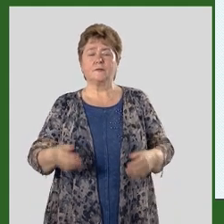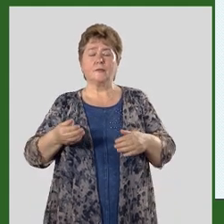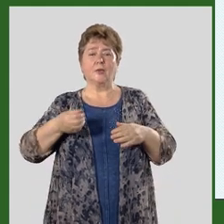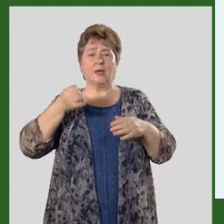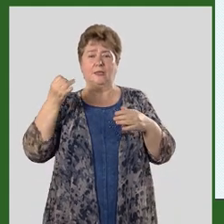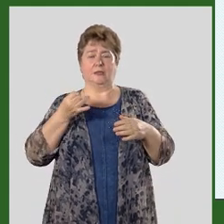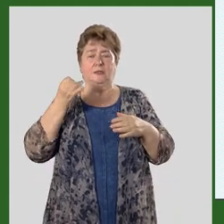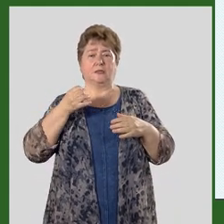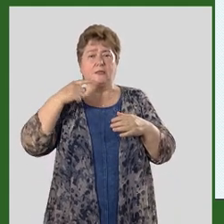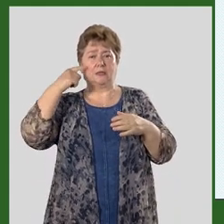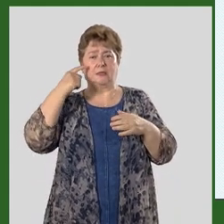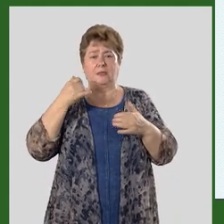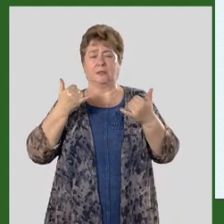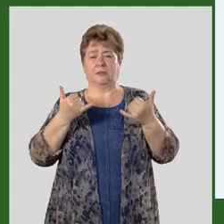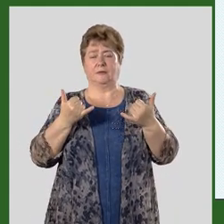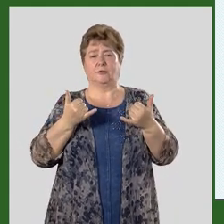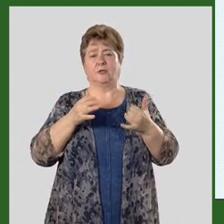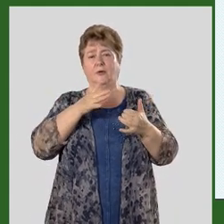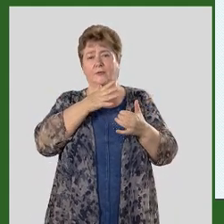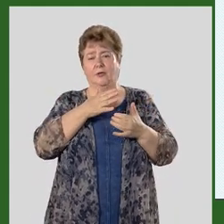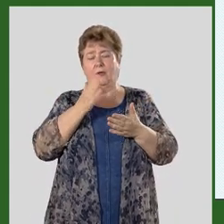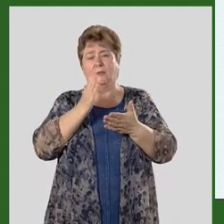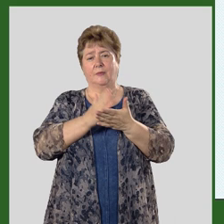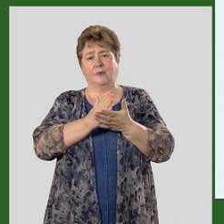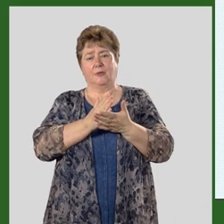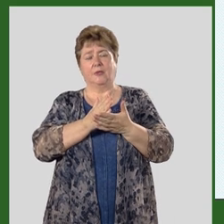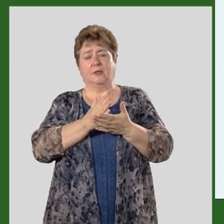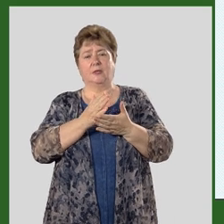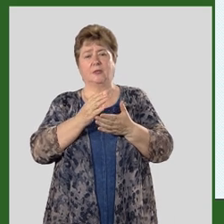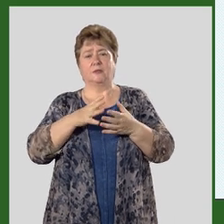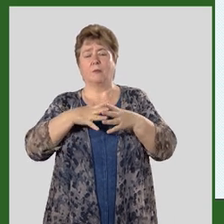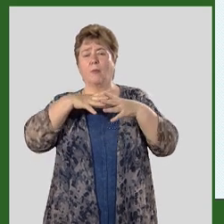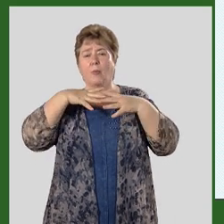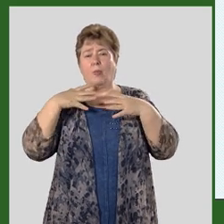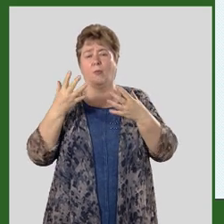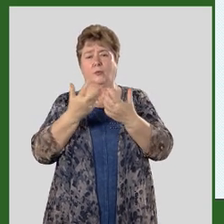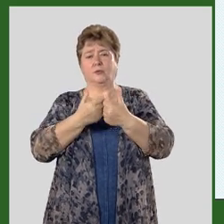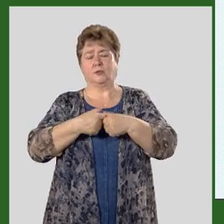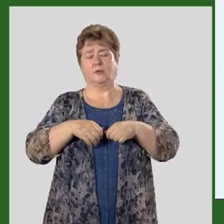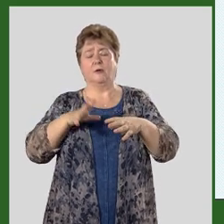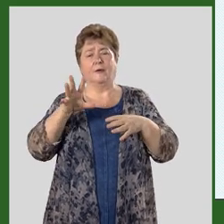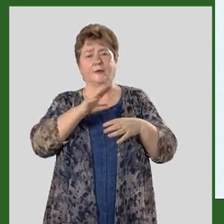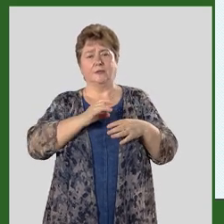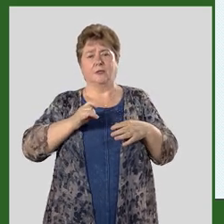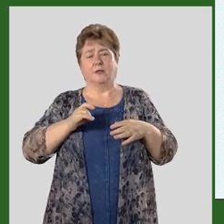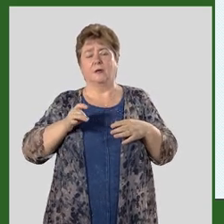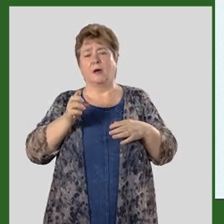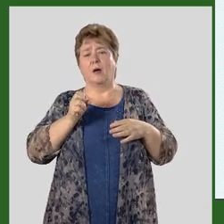Этнические кыргызы в настоящее время являются самой многочисленной группой во всех областях